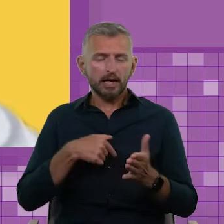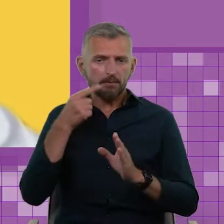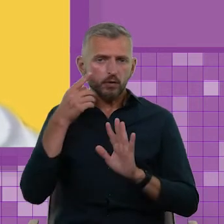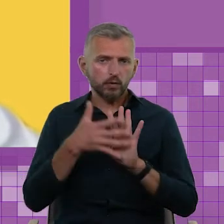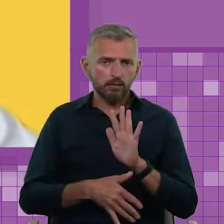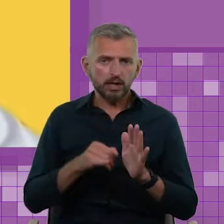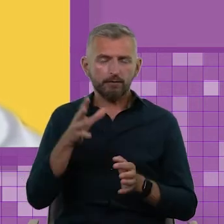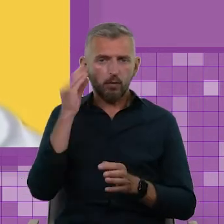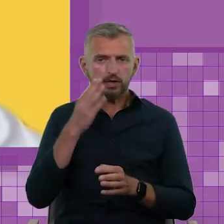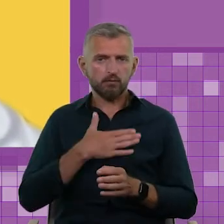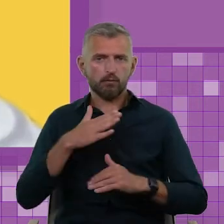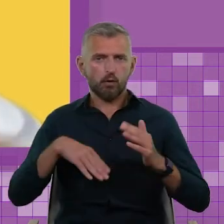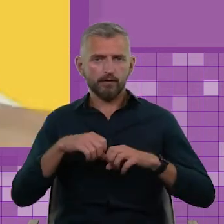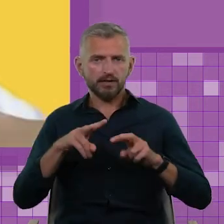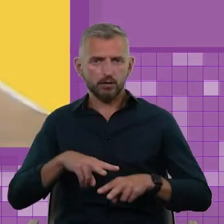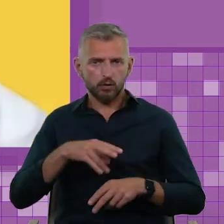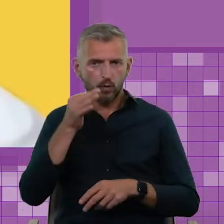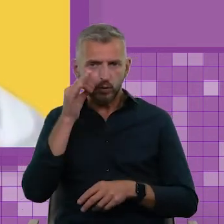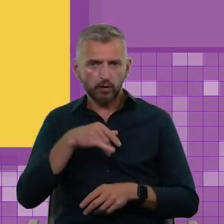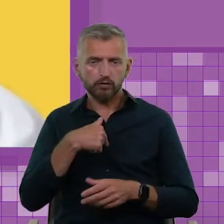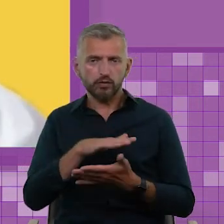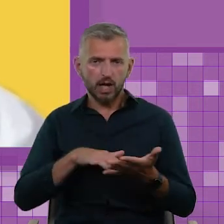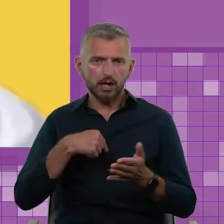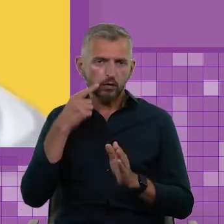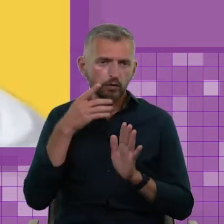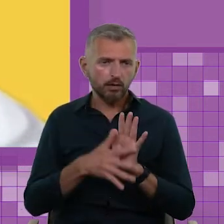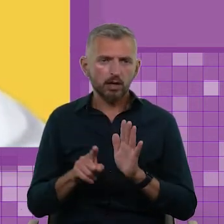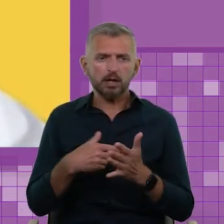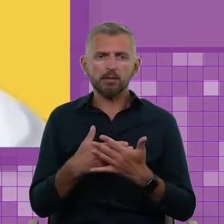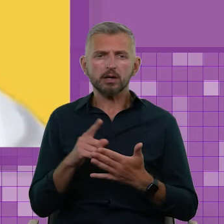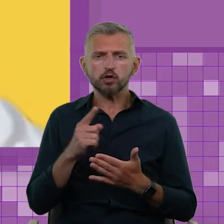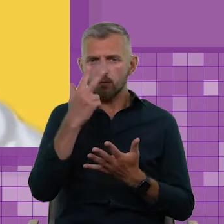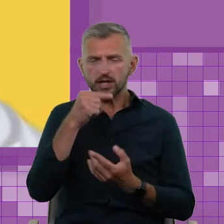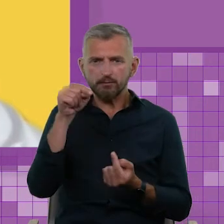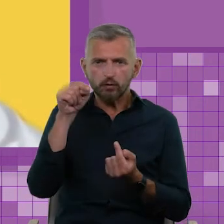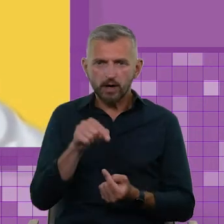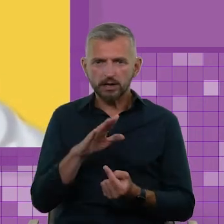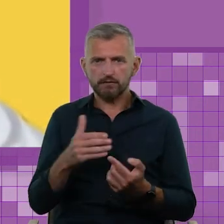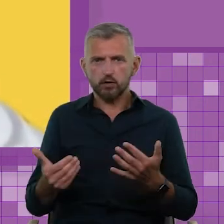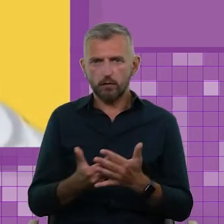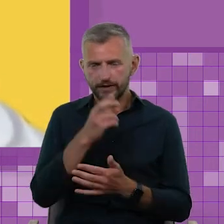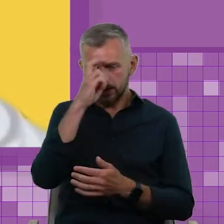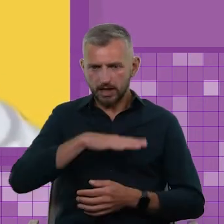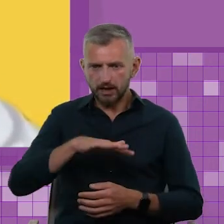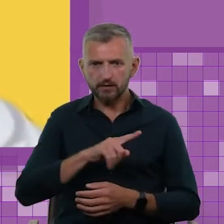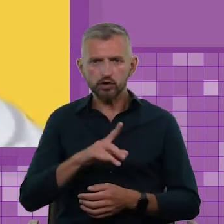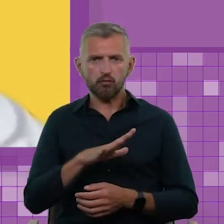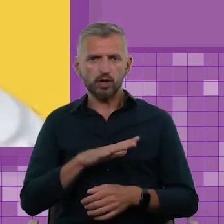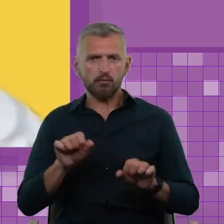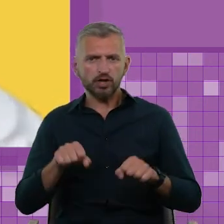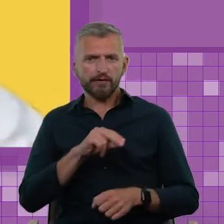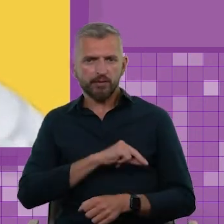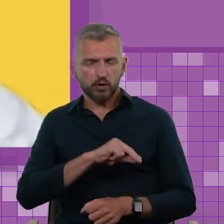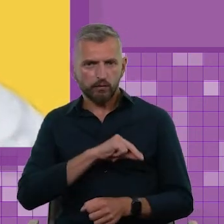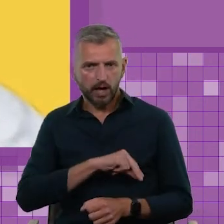зрозуміли, і виходячи з мого професійного досвіду, далі я зрозуміла, що для того, щоб адаптуватися в новій країні, щоб була можливість, наприклад,